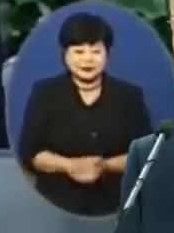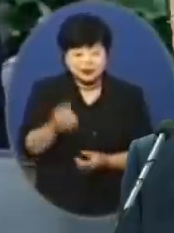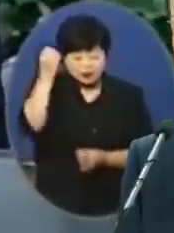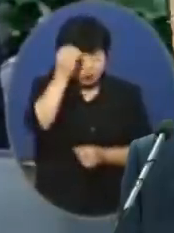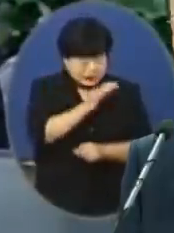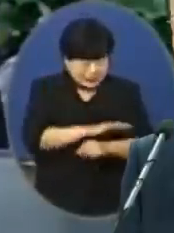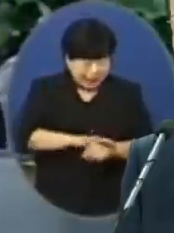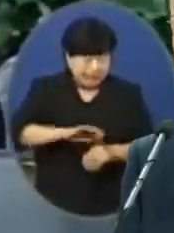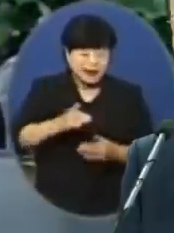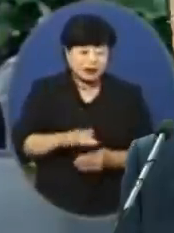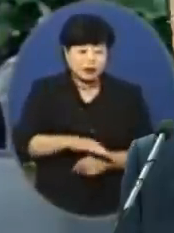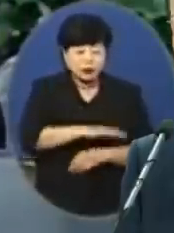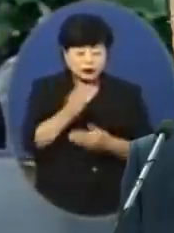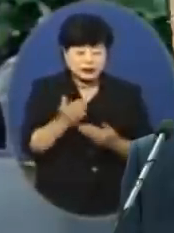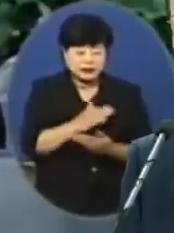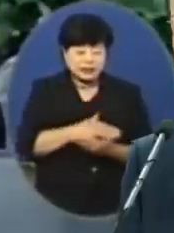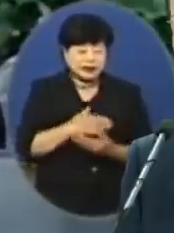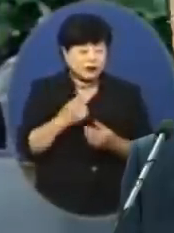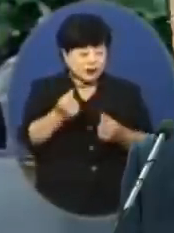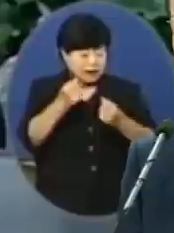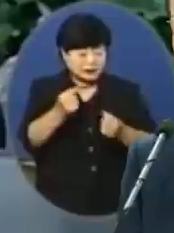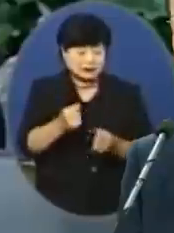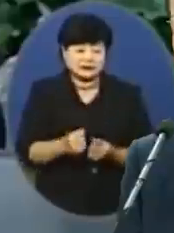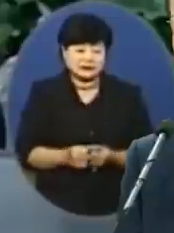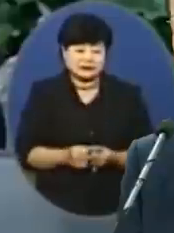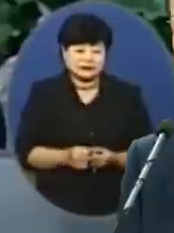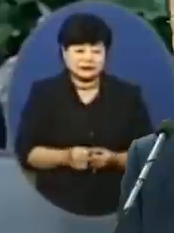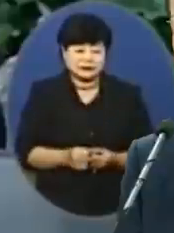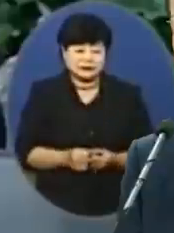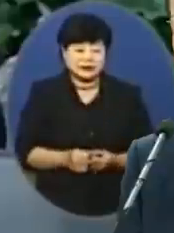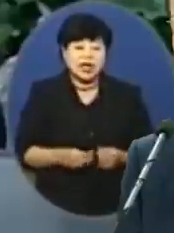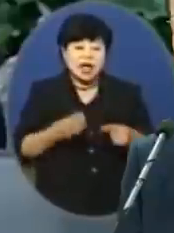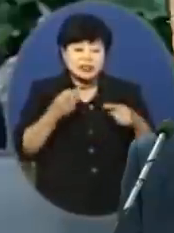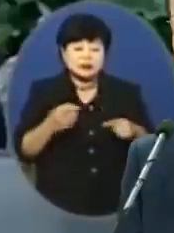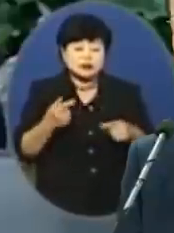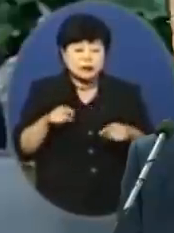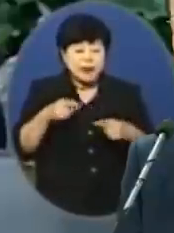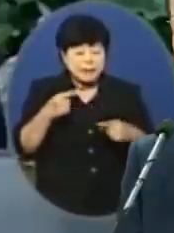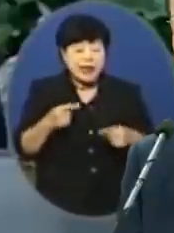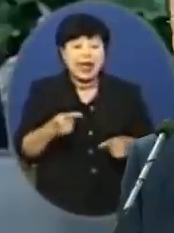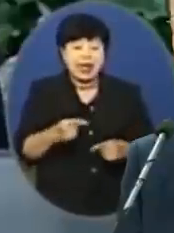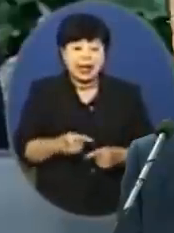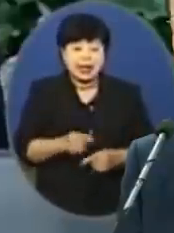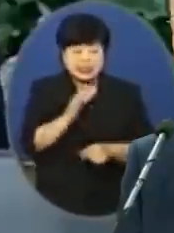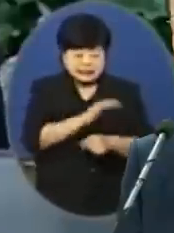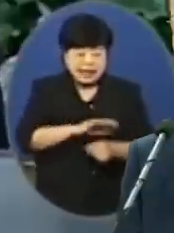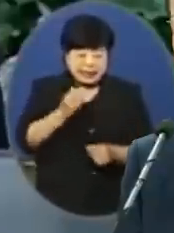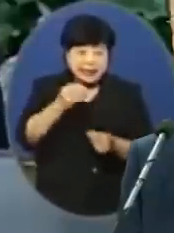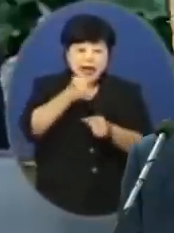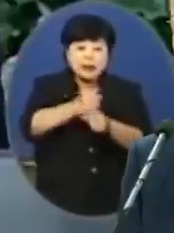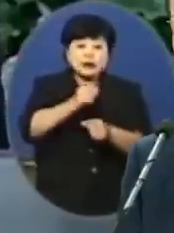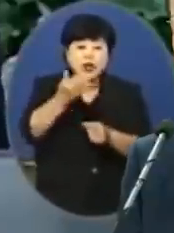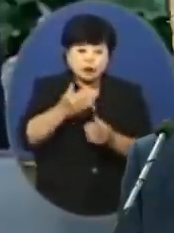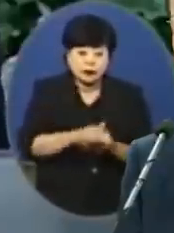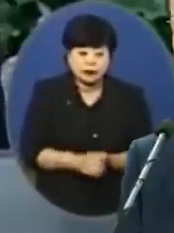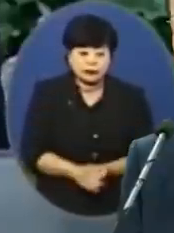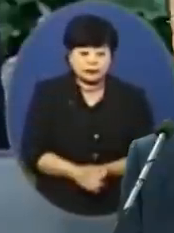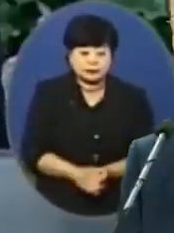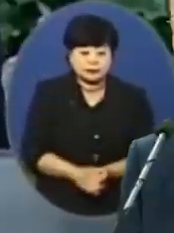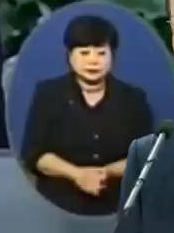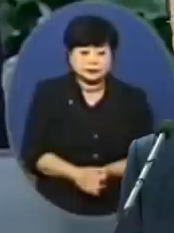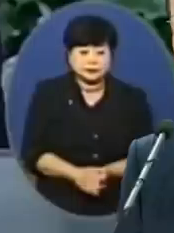영혼이 잘 된 같이 범사에 잘 되며 강건한 것이 30배, 60배, 100배로 잘 되게 만들어야 되는